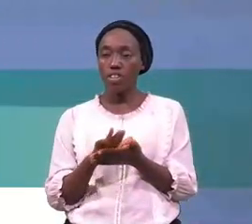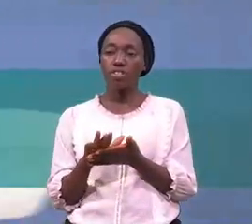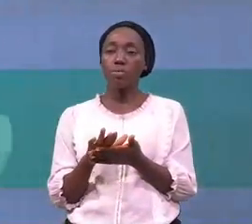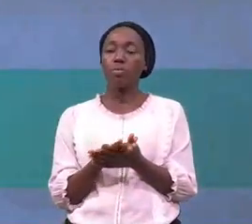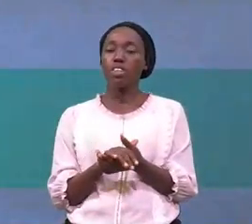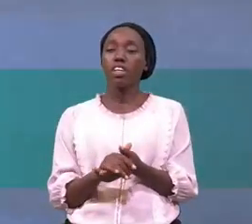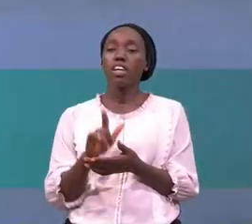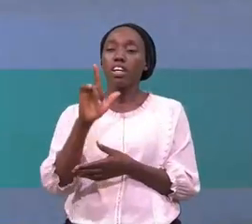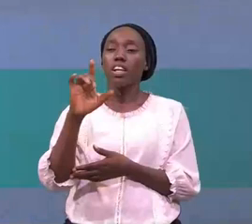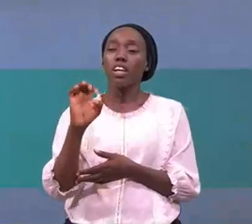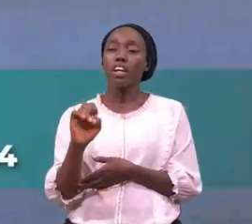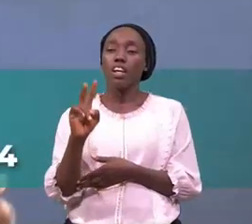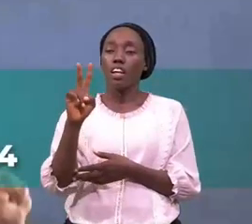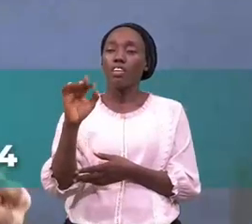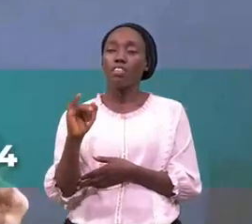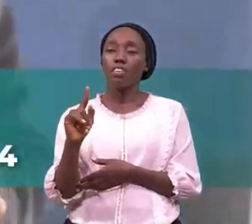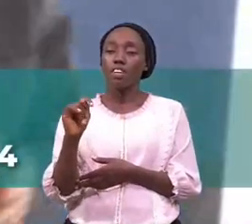En Lévitique 20,